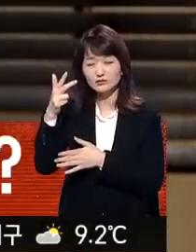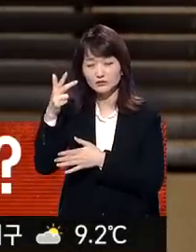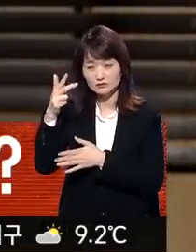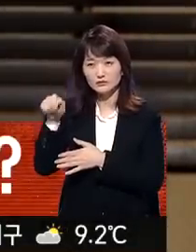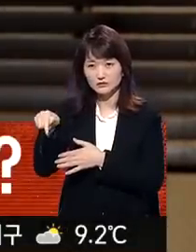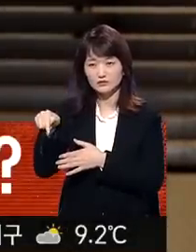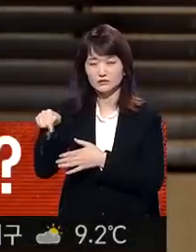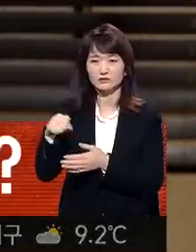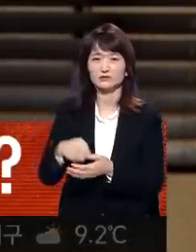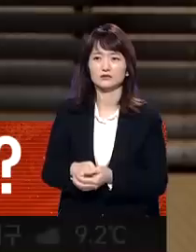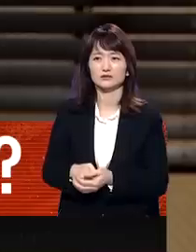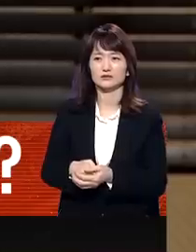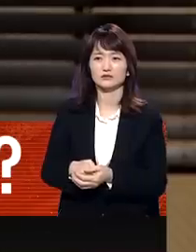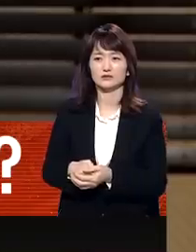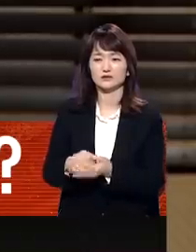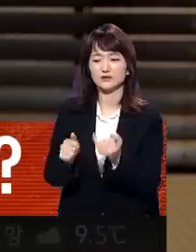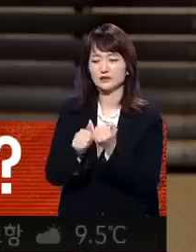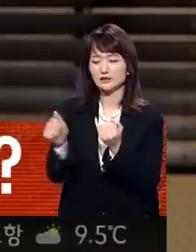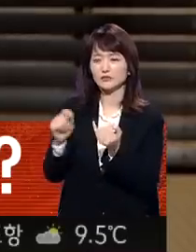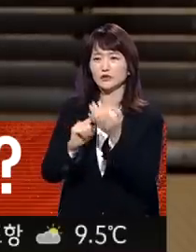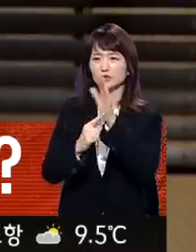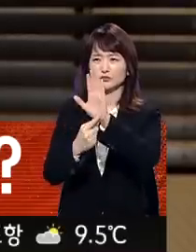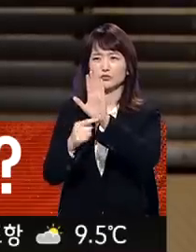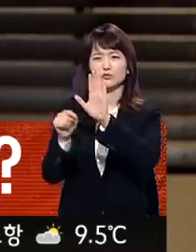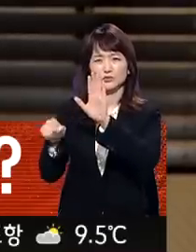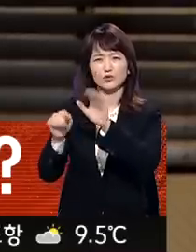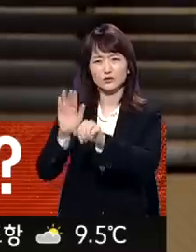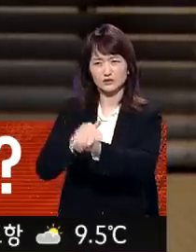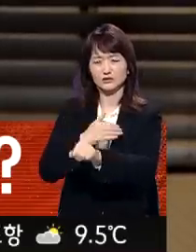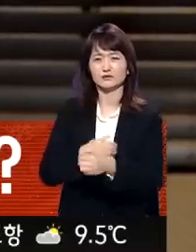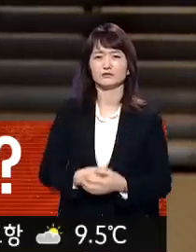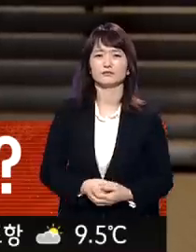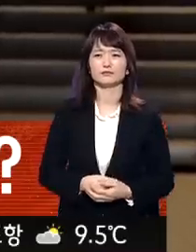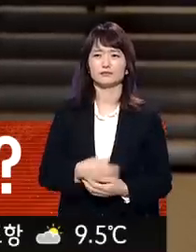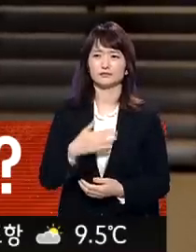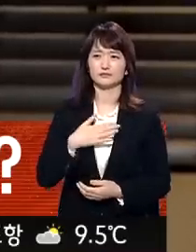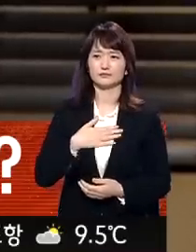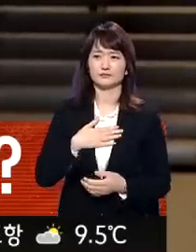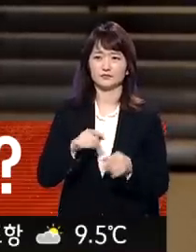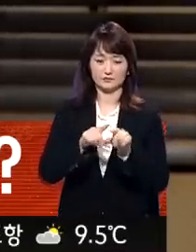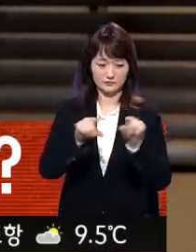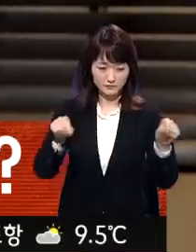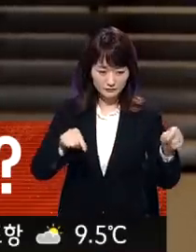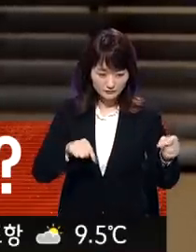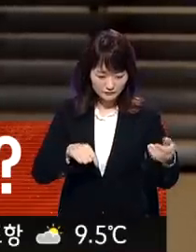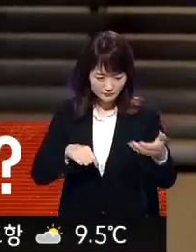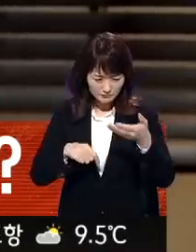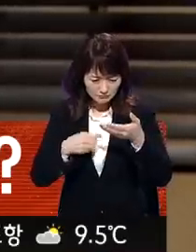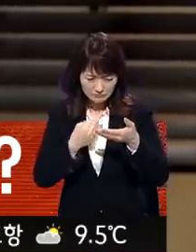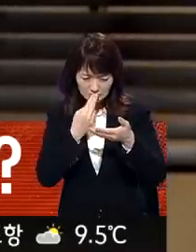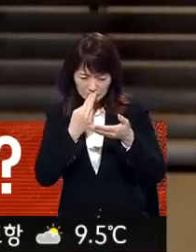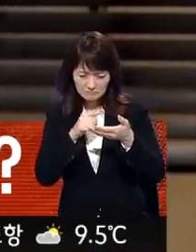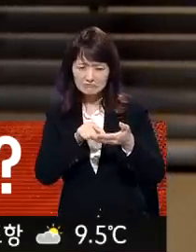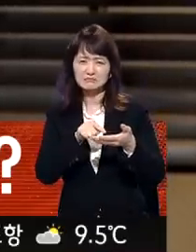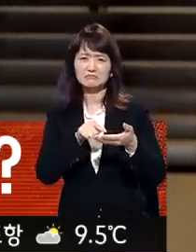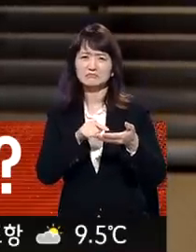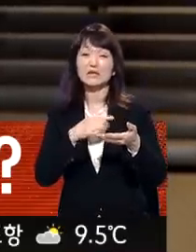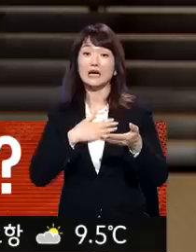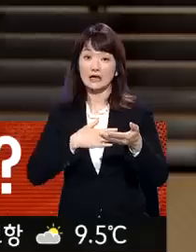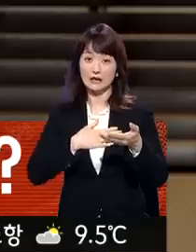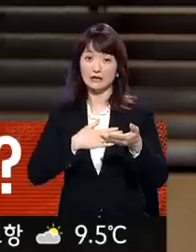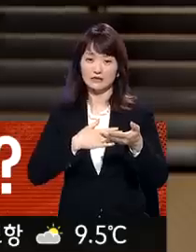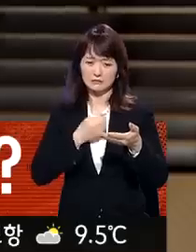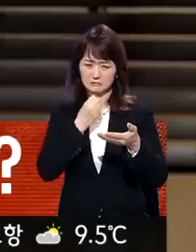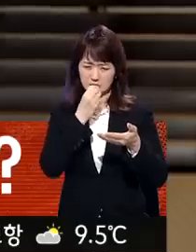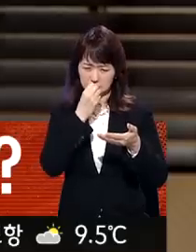그래서 제도 좀 개인적 경험이 좀 큰 것 같아요. 예. 저는 사실은 음식당 맡아보면 거의 압니다. 기계처럼